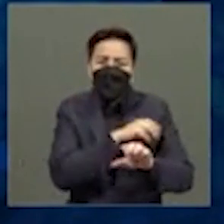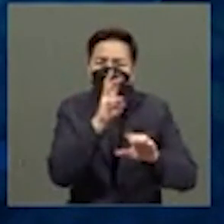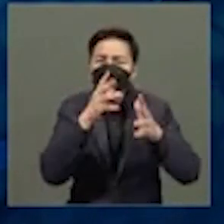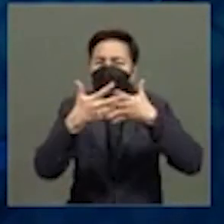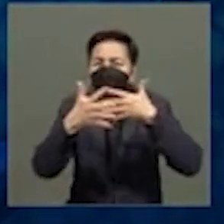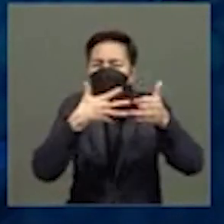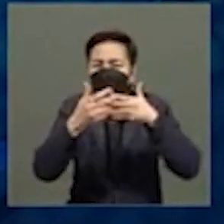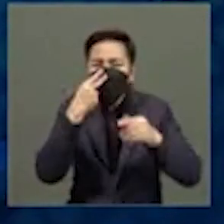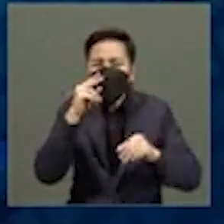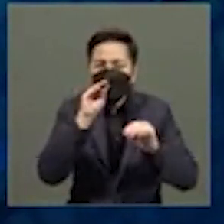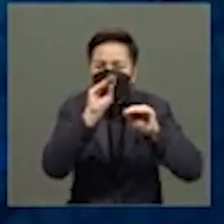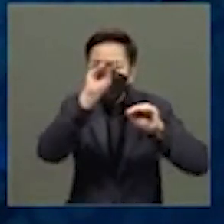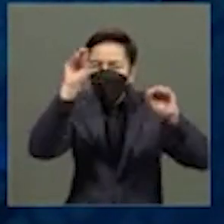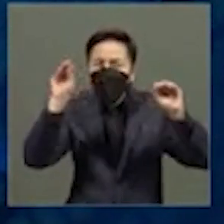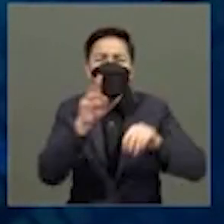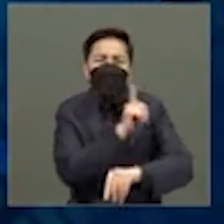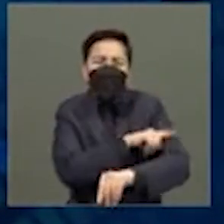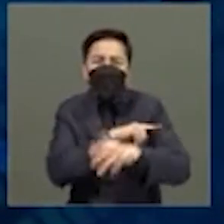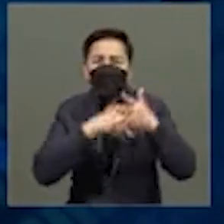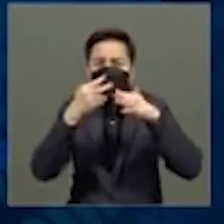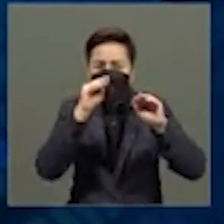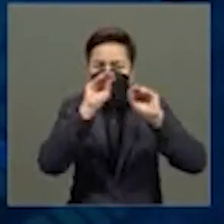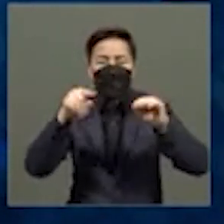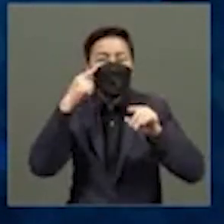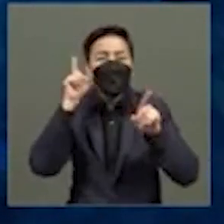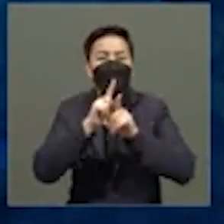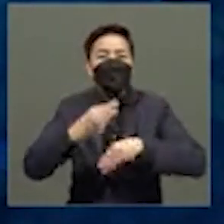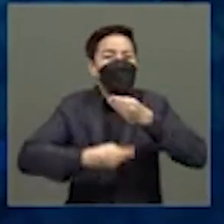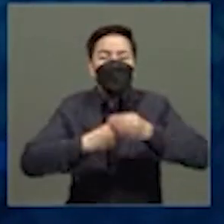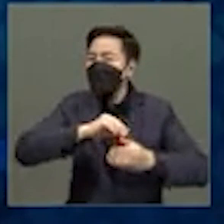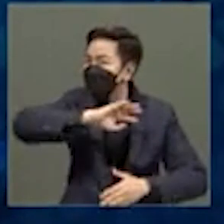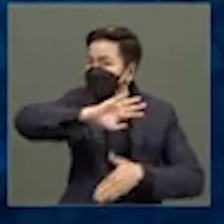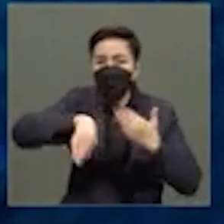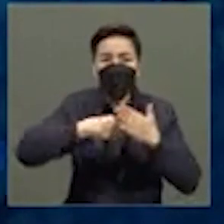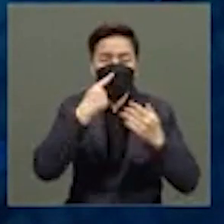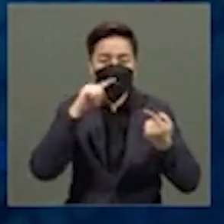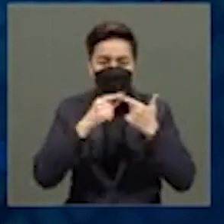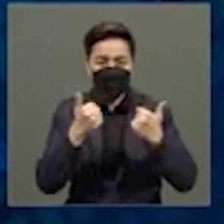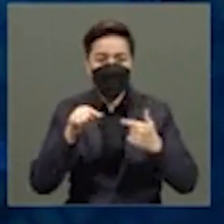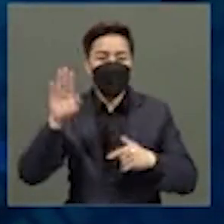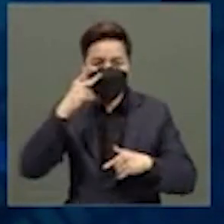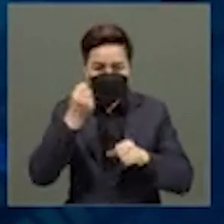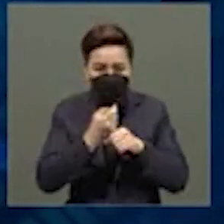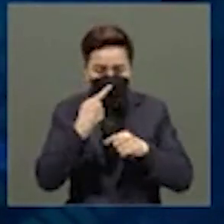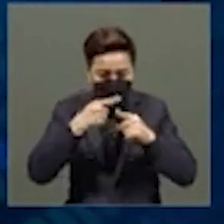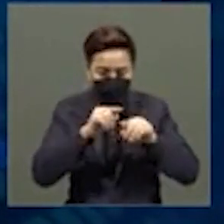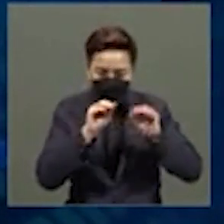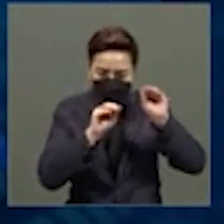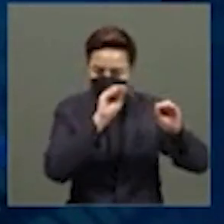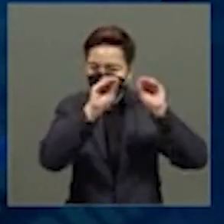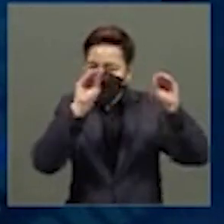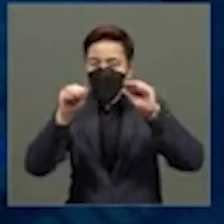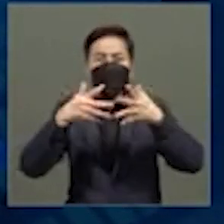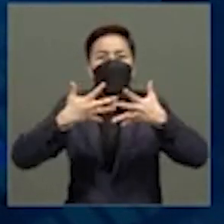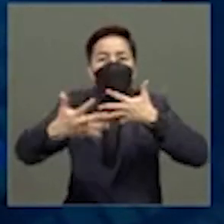าๆเป็นดาวกระจายทั่วๆเนี่ยนะคะอันนี้เป็นจำนวนตลาดทั้งหมดที่ทางจิสด้าก็นำมาแสดงเป็นจุดสีเทา